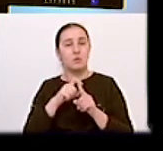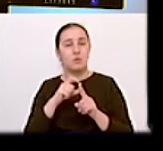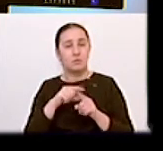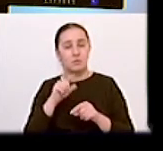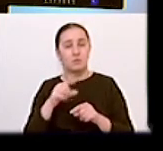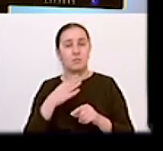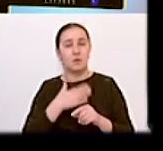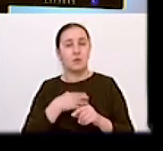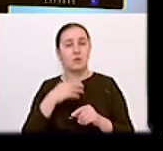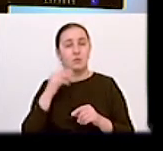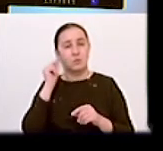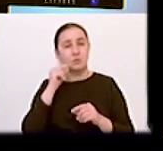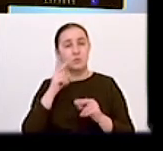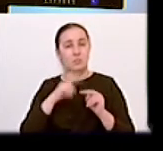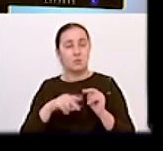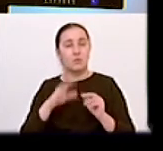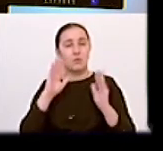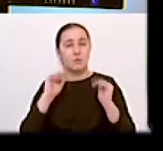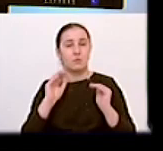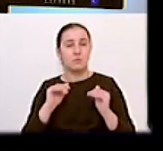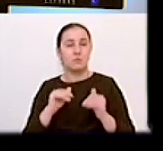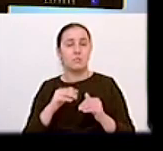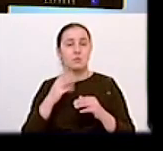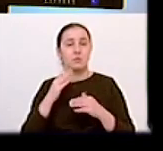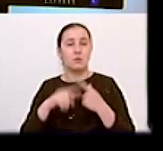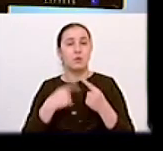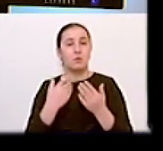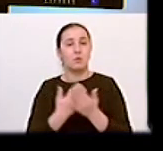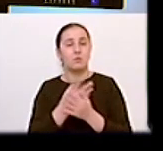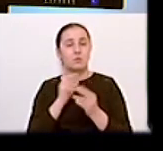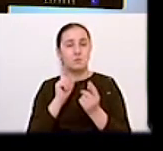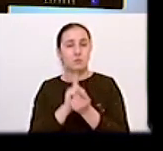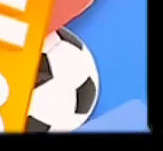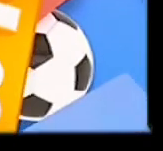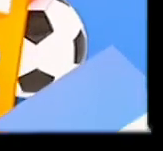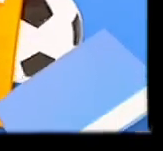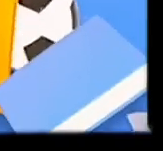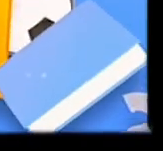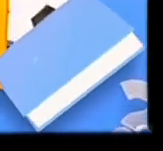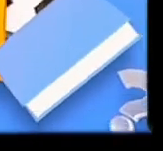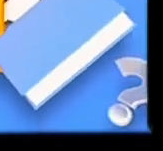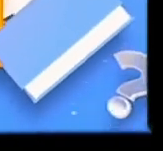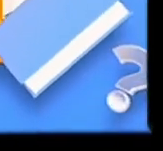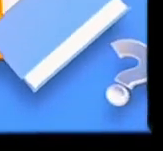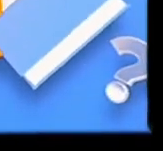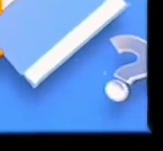Наш урок закончен. До свидания. До новых встреч.